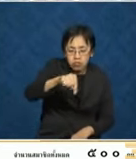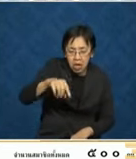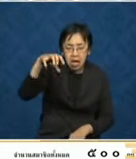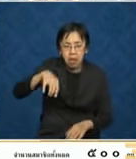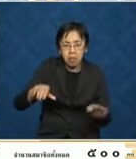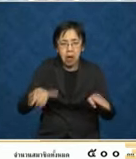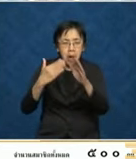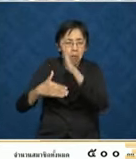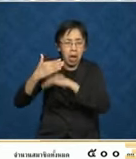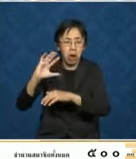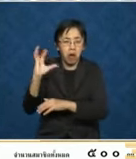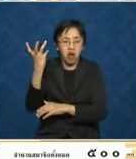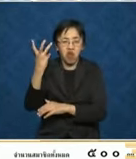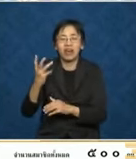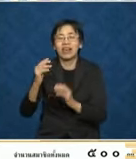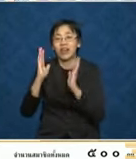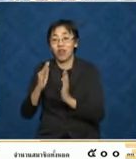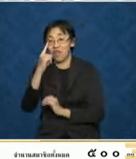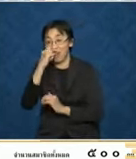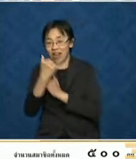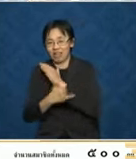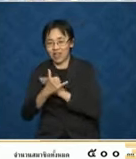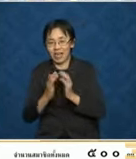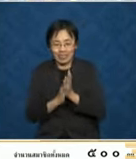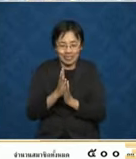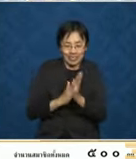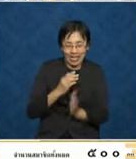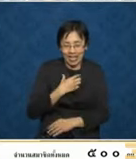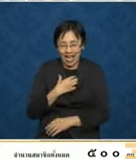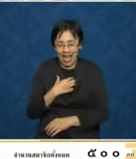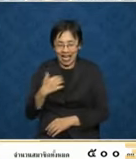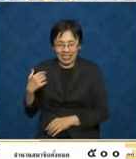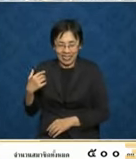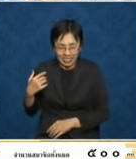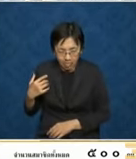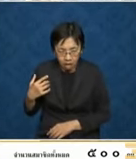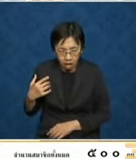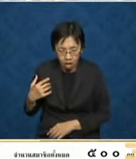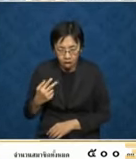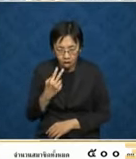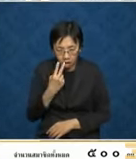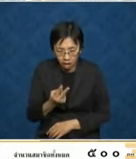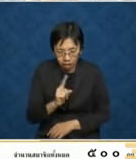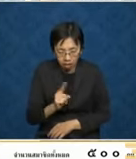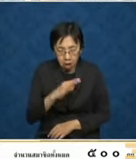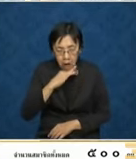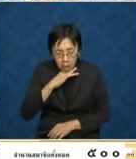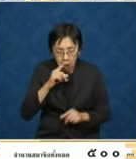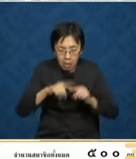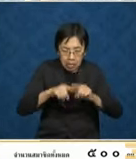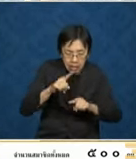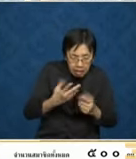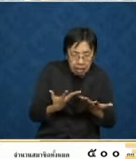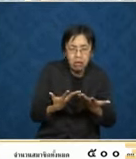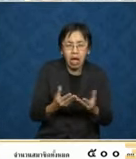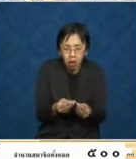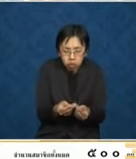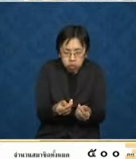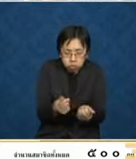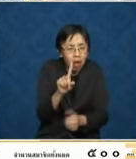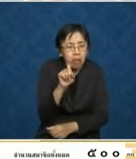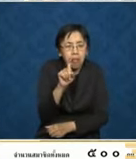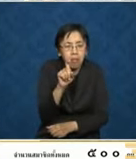ที่ชาวต่างชาตินั้นใฝ่ฝันอยากจะมาเยือนแต่สิ่งที่เขาเหล่านั้นต้องพบครับคือขยะพลาสติกขยะที่ย่อยสลาย